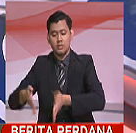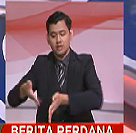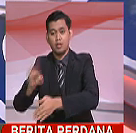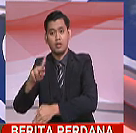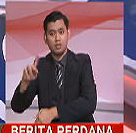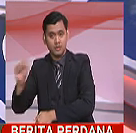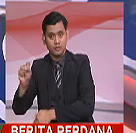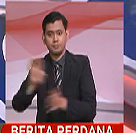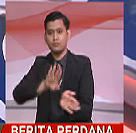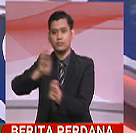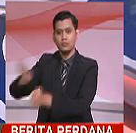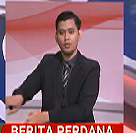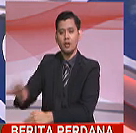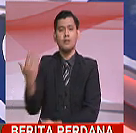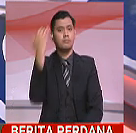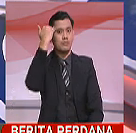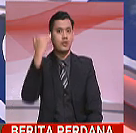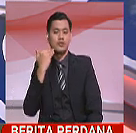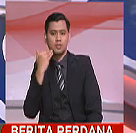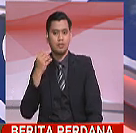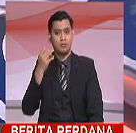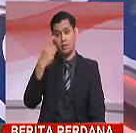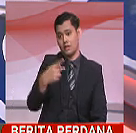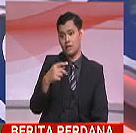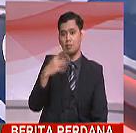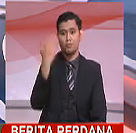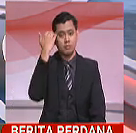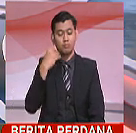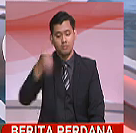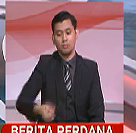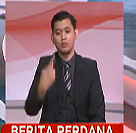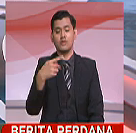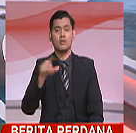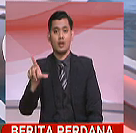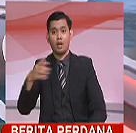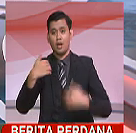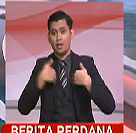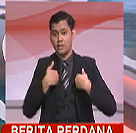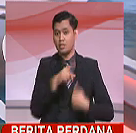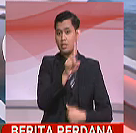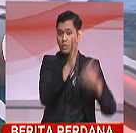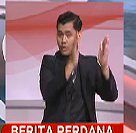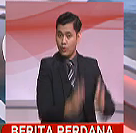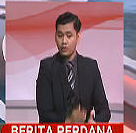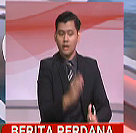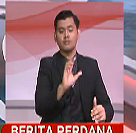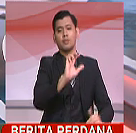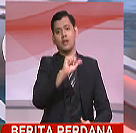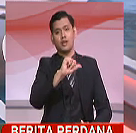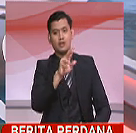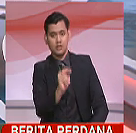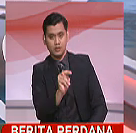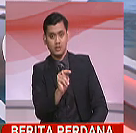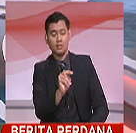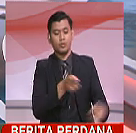Di Mahkamah Session Kuala Lumpur pula, seorang ejen pengurusan hartanah didakwa atas 16 pertuduhan pengubahan wang haram lebih